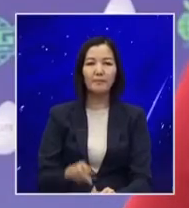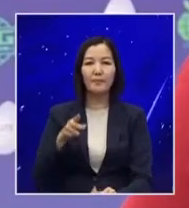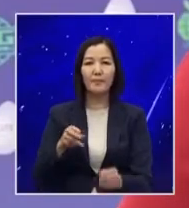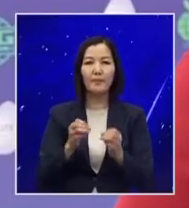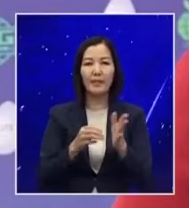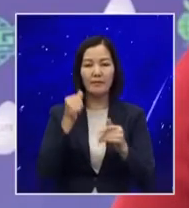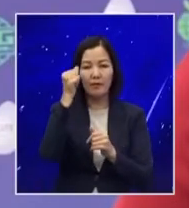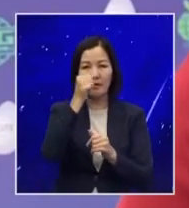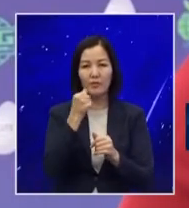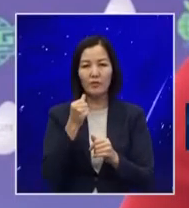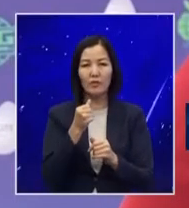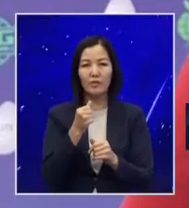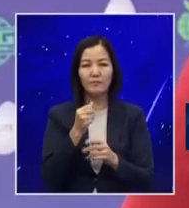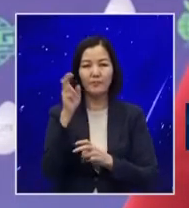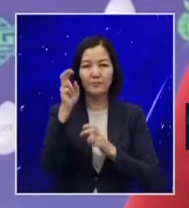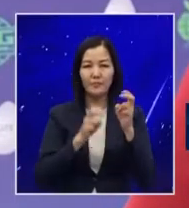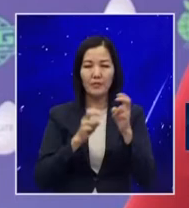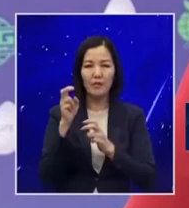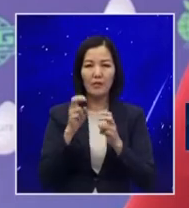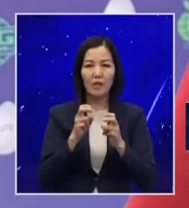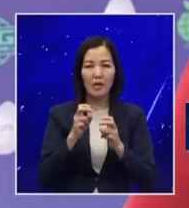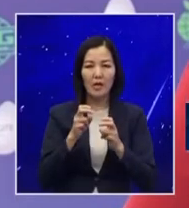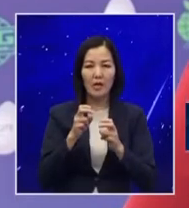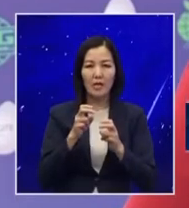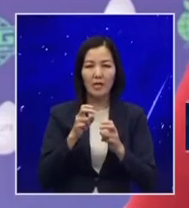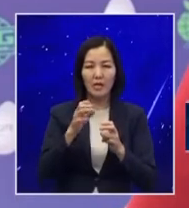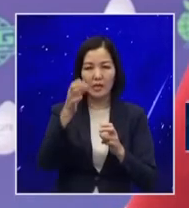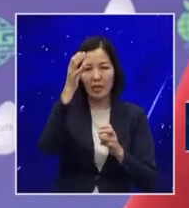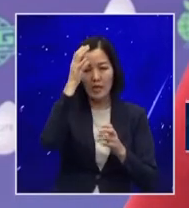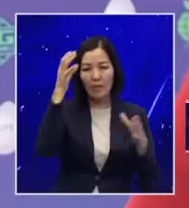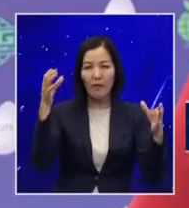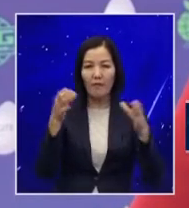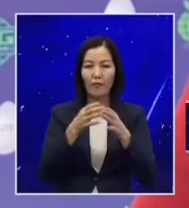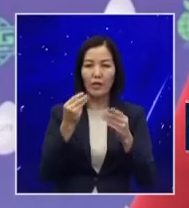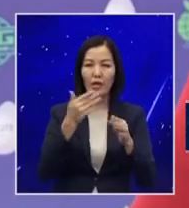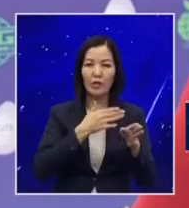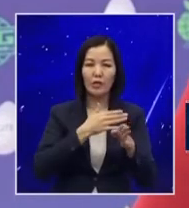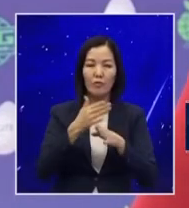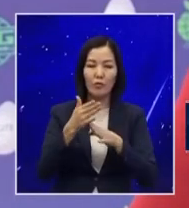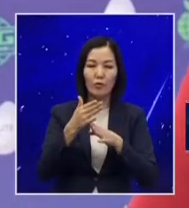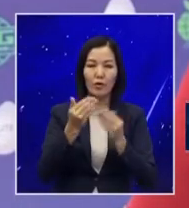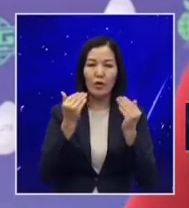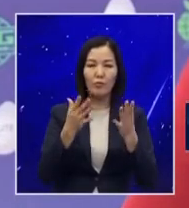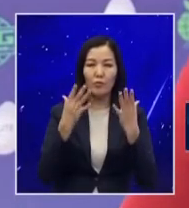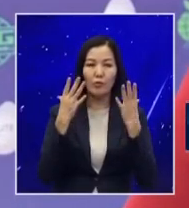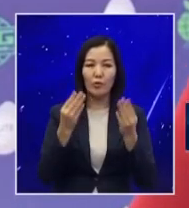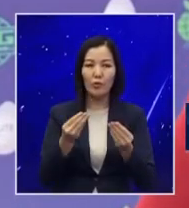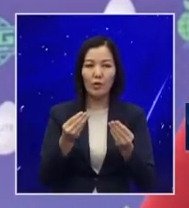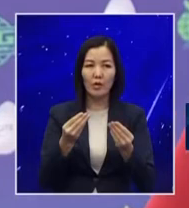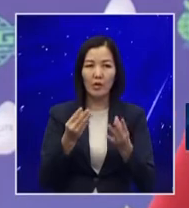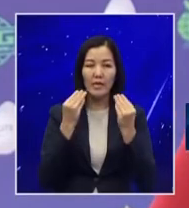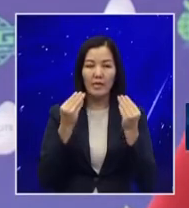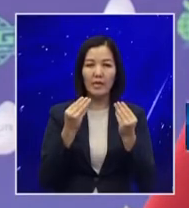2019 жылы Шұғыла Шыңғыт заводына ғылыми фондтан грант бөлініп, сол гранттың қаражатымен бүгінгі таңда